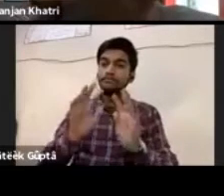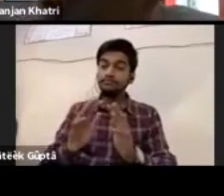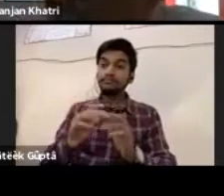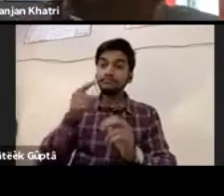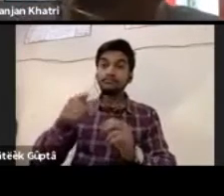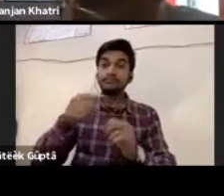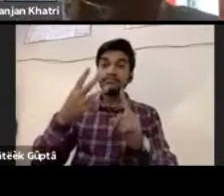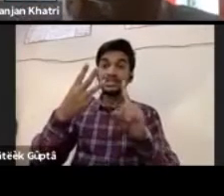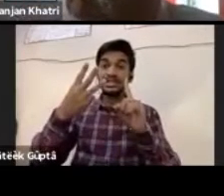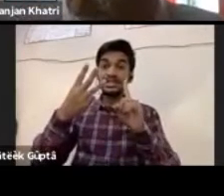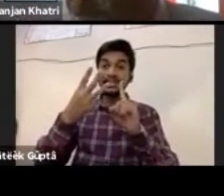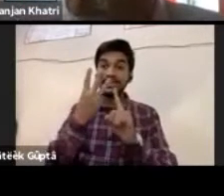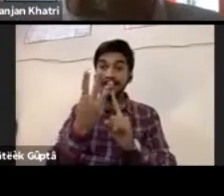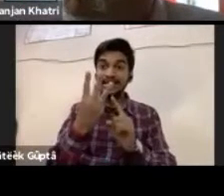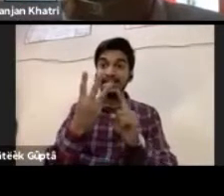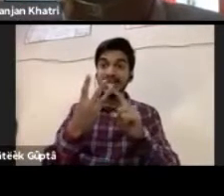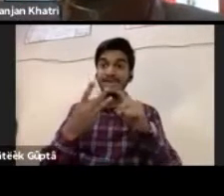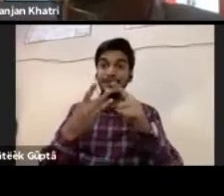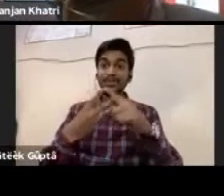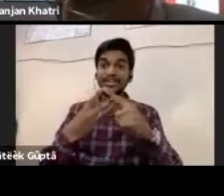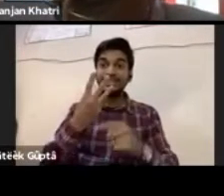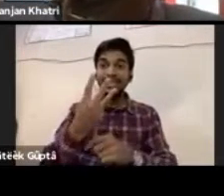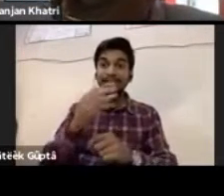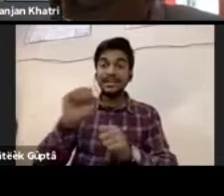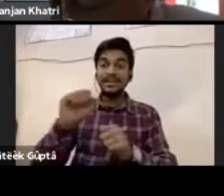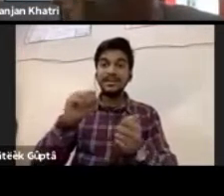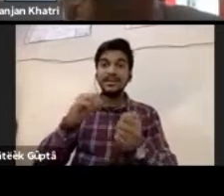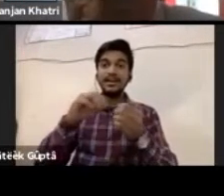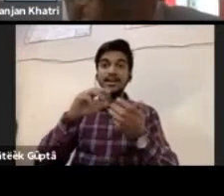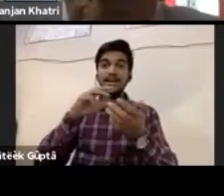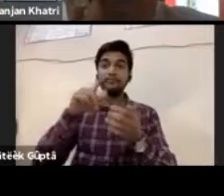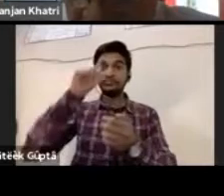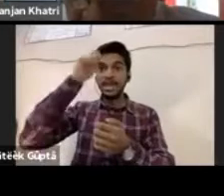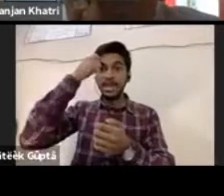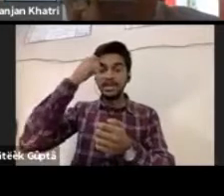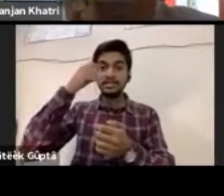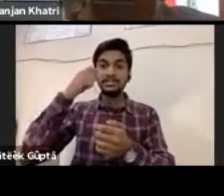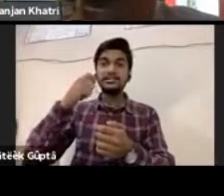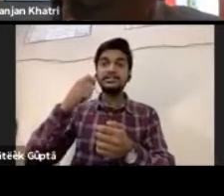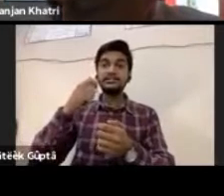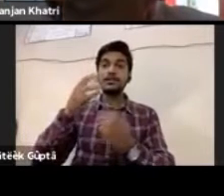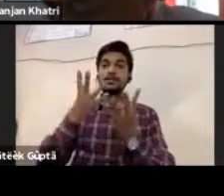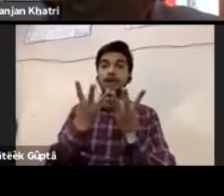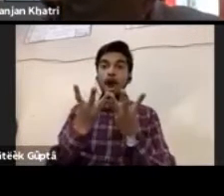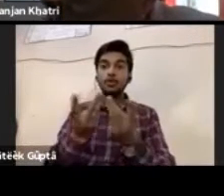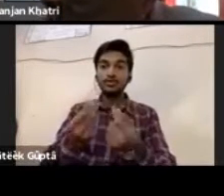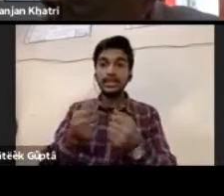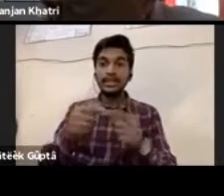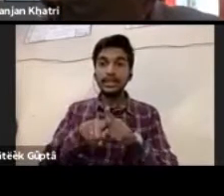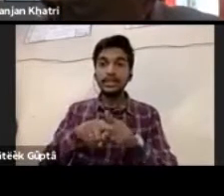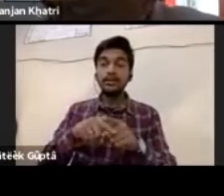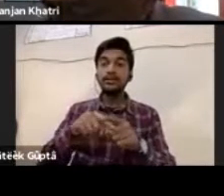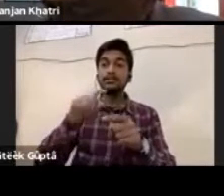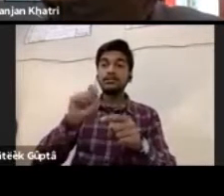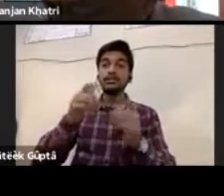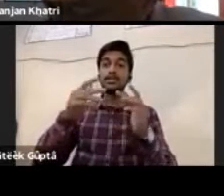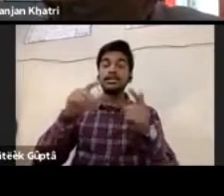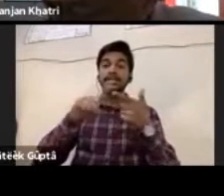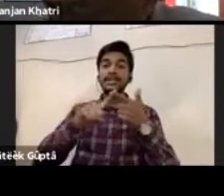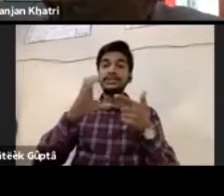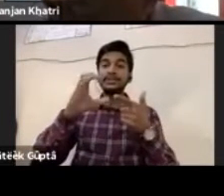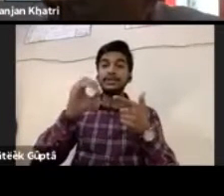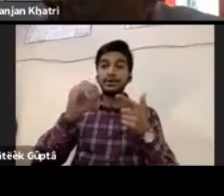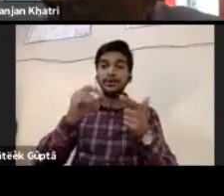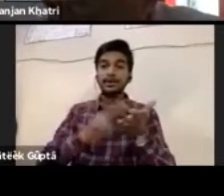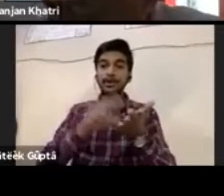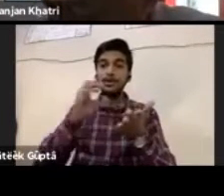3 masters with me. I'm masters in English, psychotherapy and counseling, एंड मास्टर्स इन इकोनॉमिक्स. सो